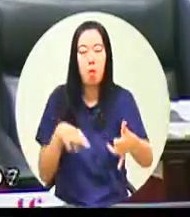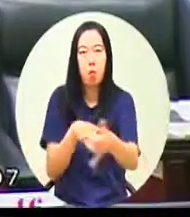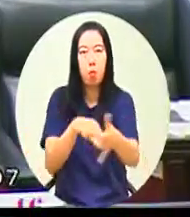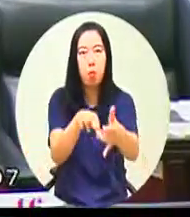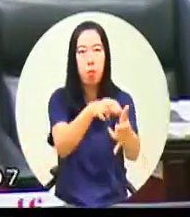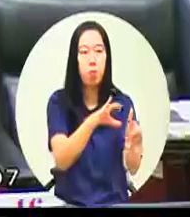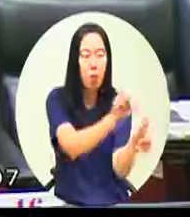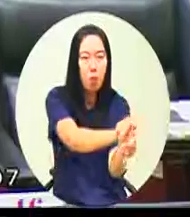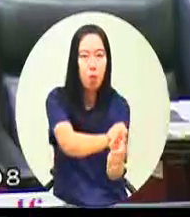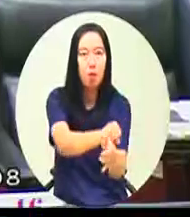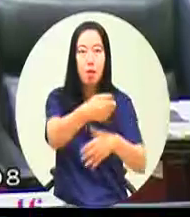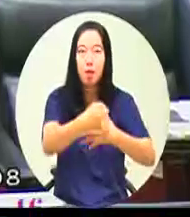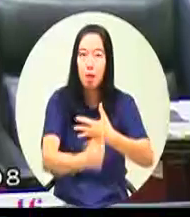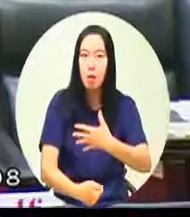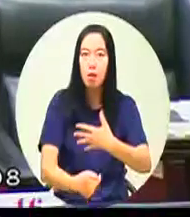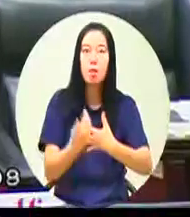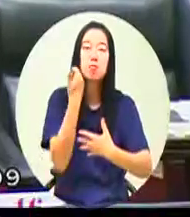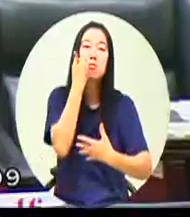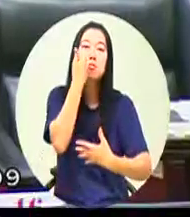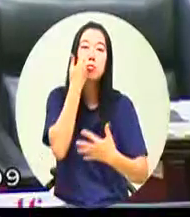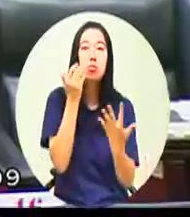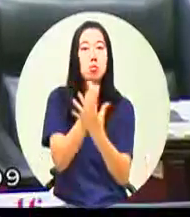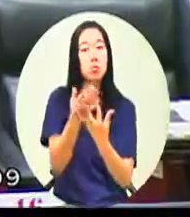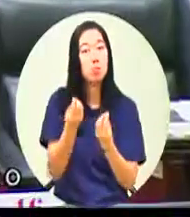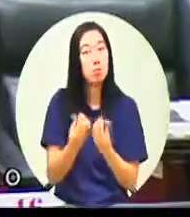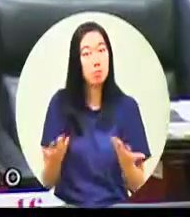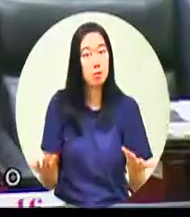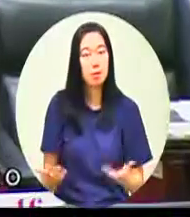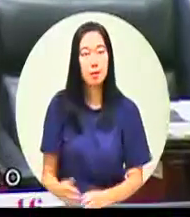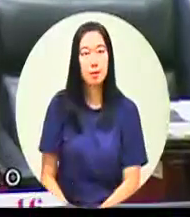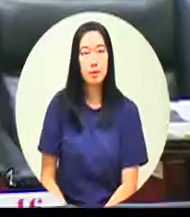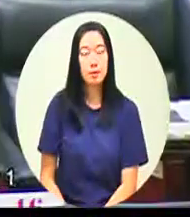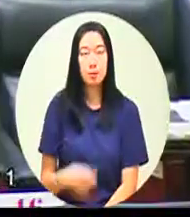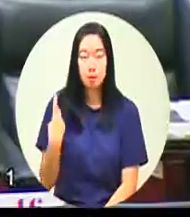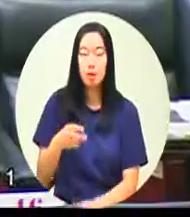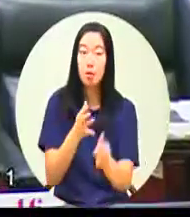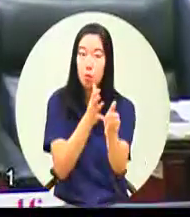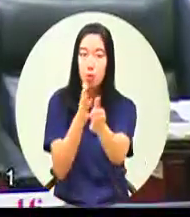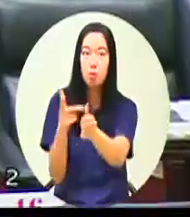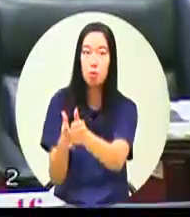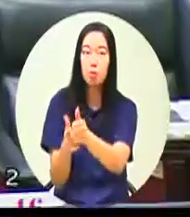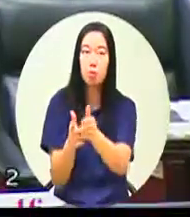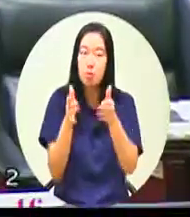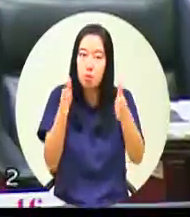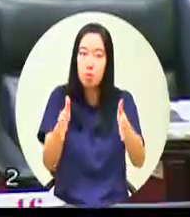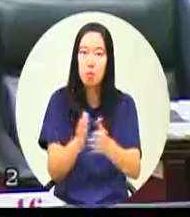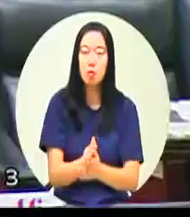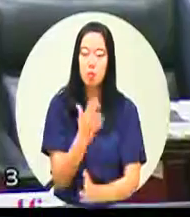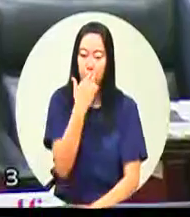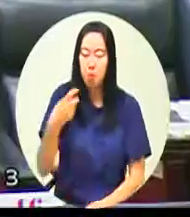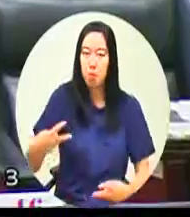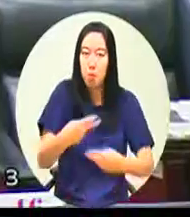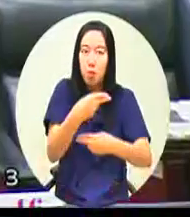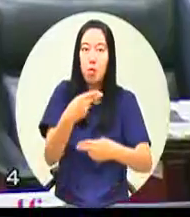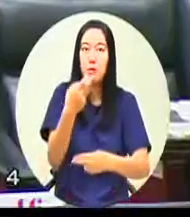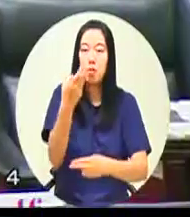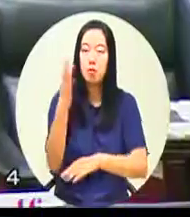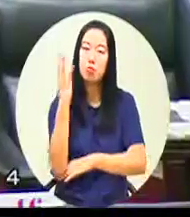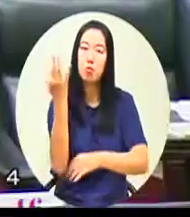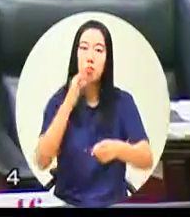啊家着伤的时阵，迄是要安怎？所以我希望讲，要了解讲，咱针对绝招这个经费，咱是安怎编？